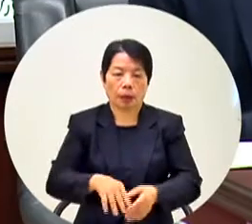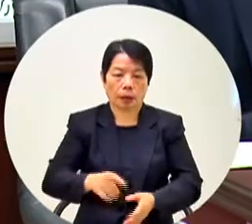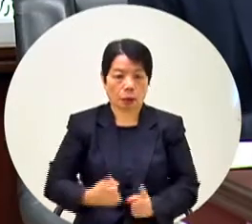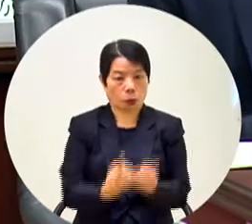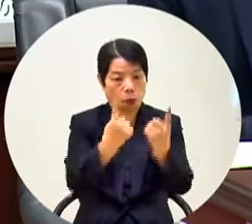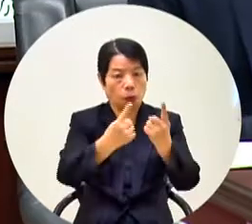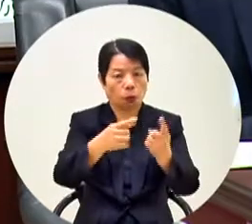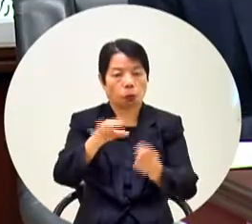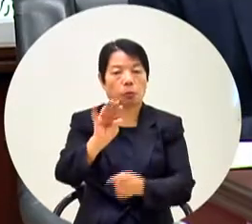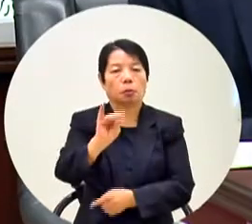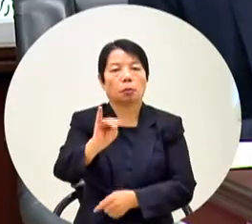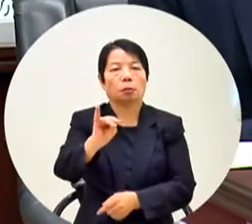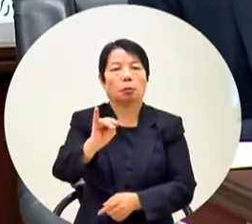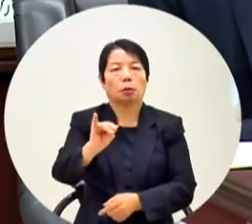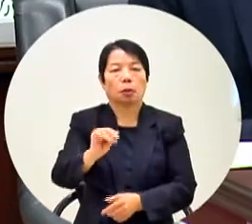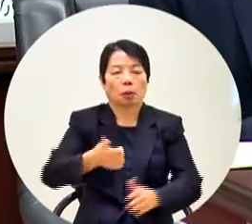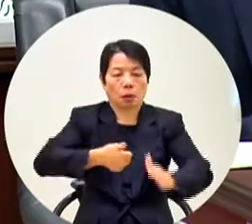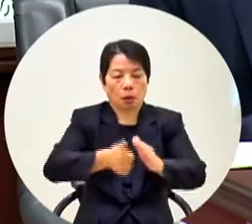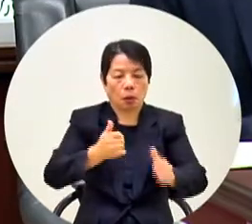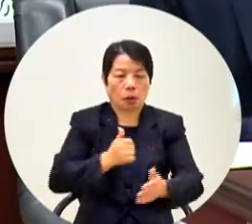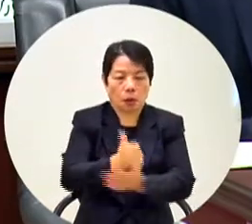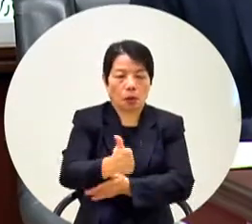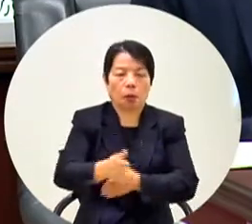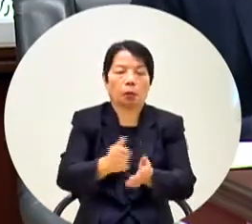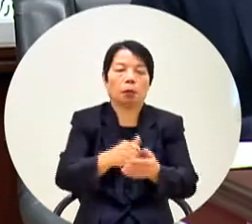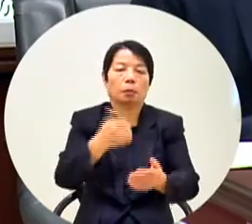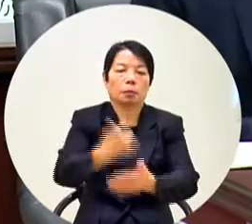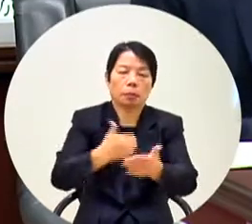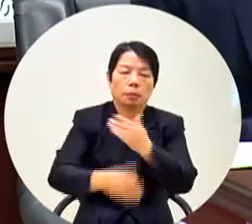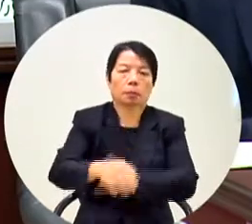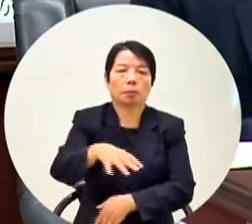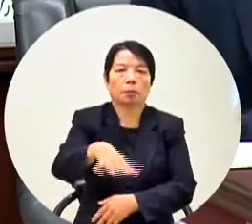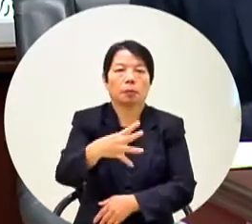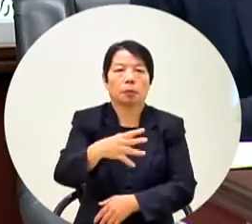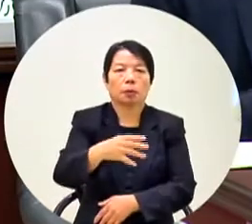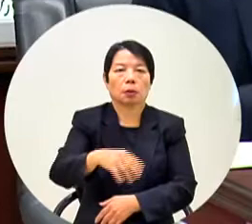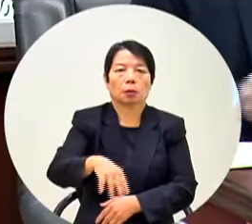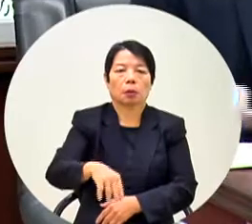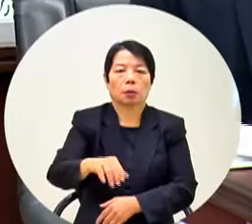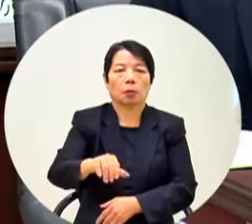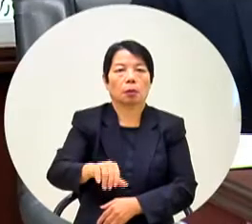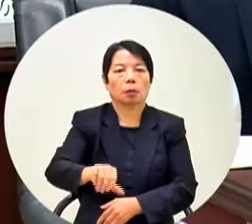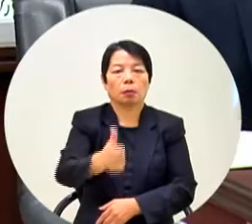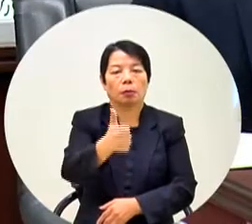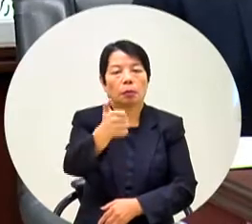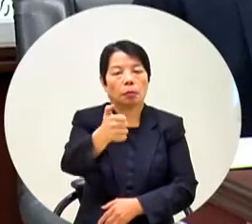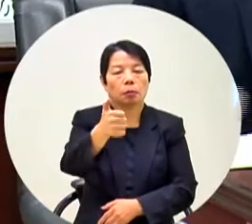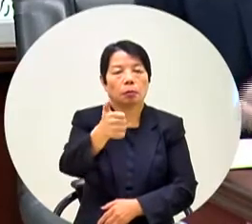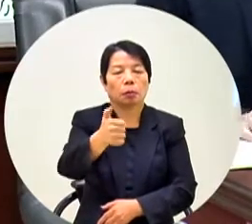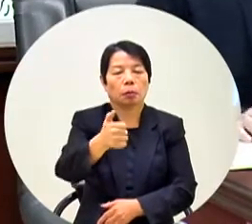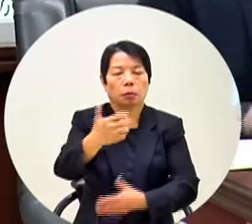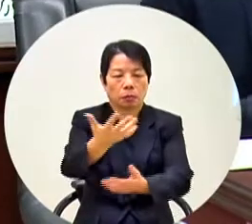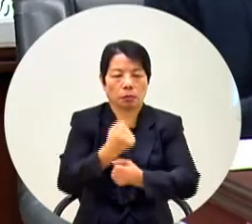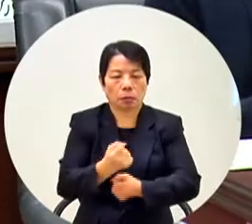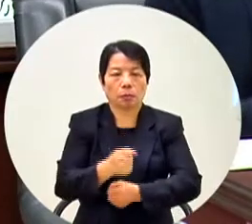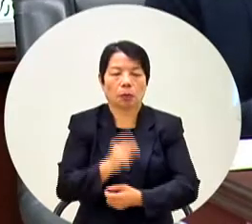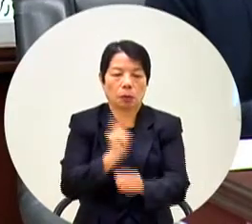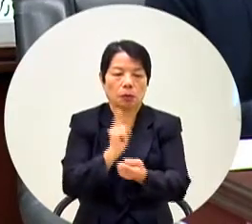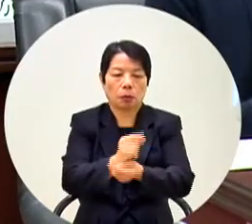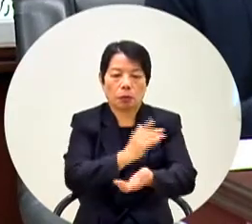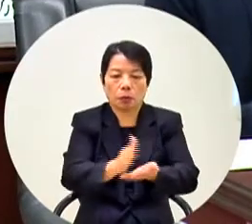后降价降45%，550块没收。过来清都业者，